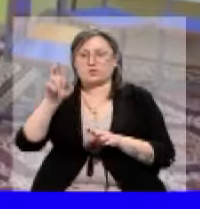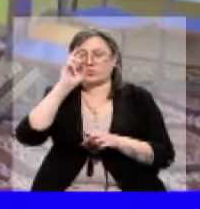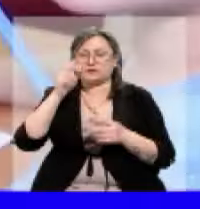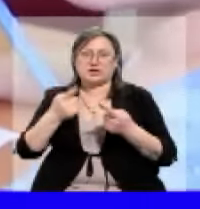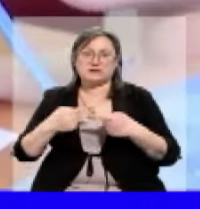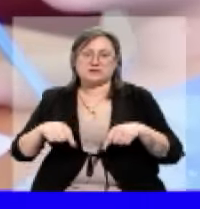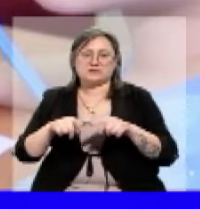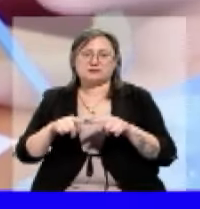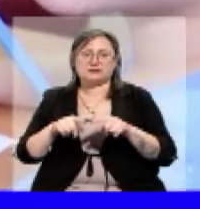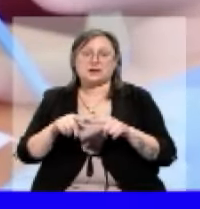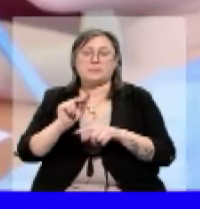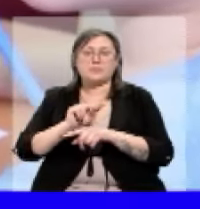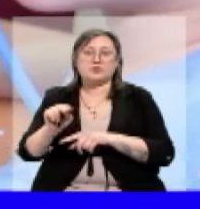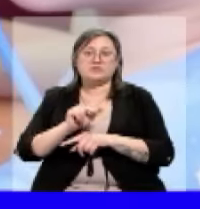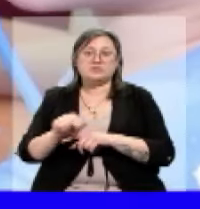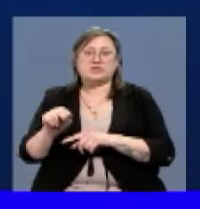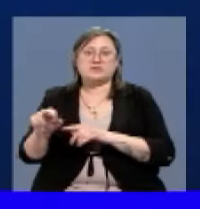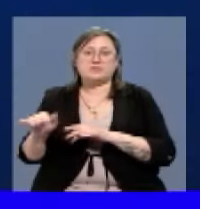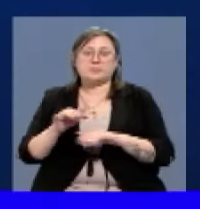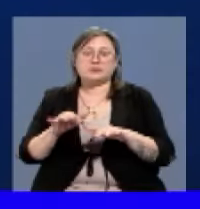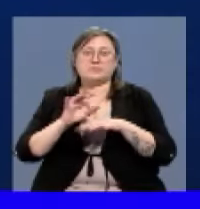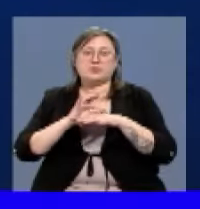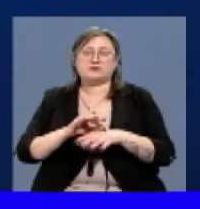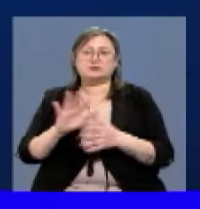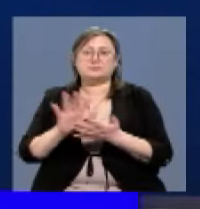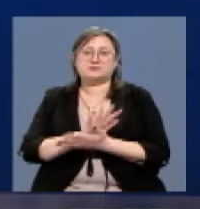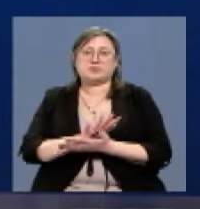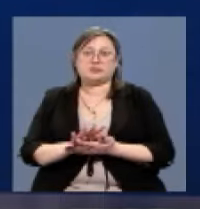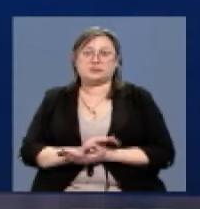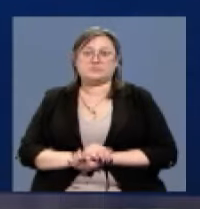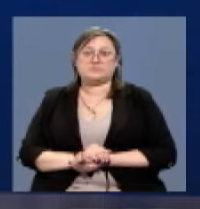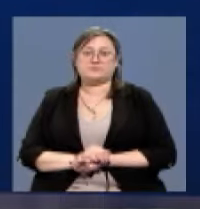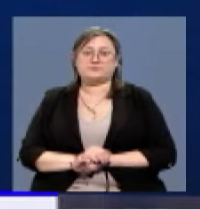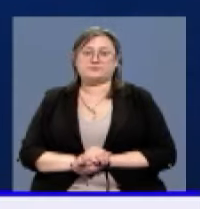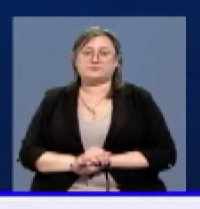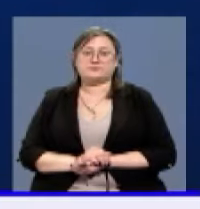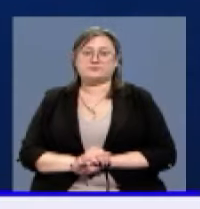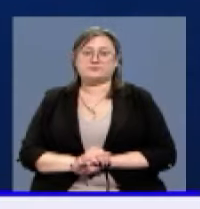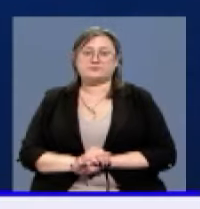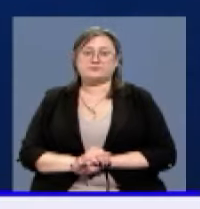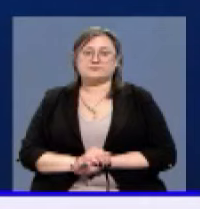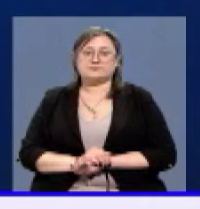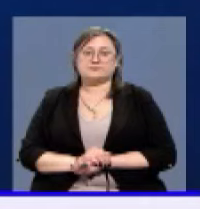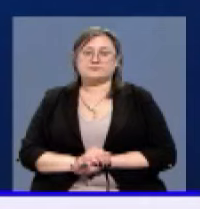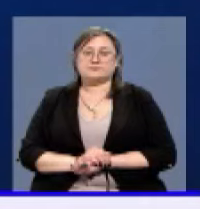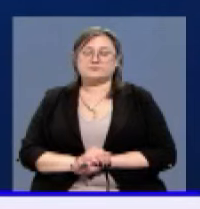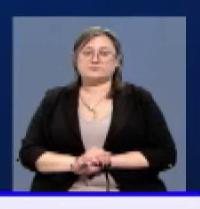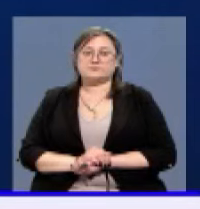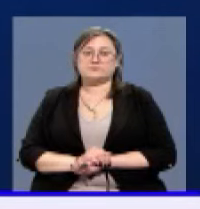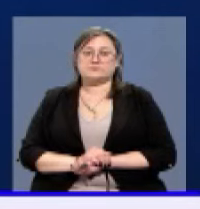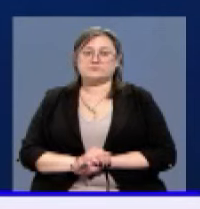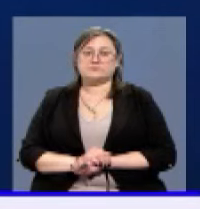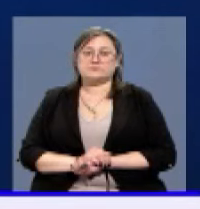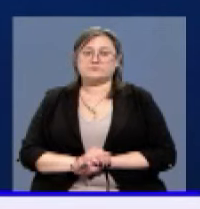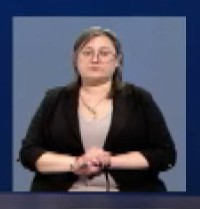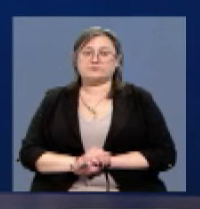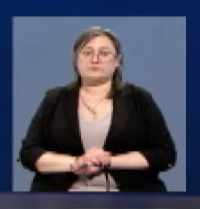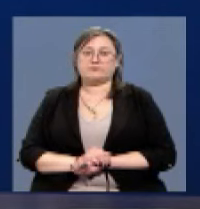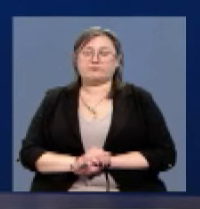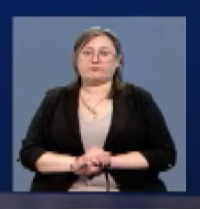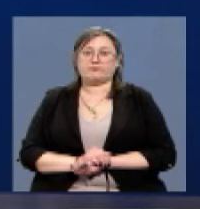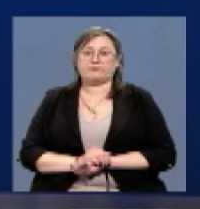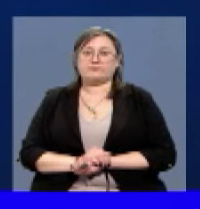ақысыз жүргізіледі. Мектеп табалдырығын аттар кезде баланың деңгейінде қарамайды. Қай мекемеден келген ол деген балабақшадан келуі мүмкін, ол